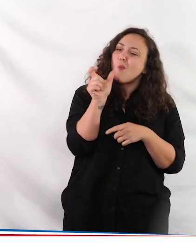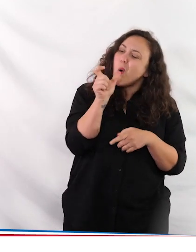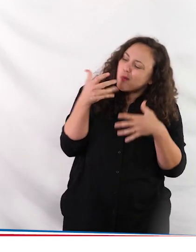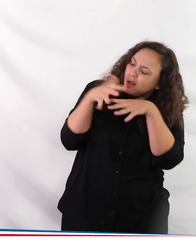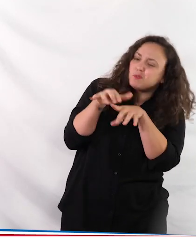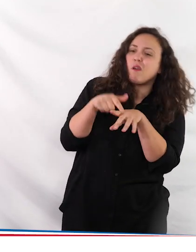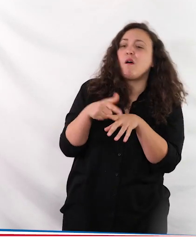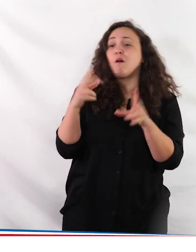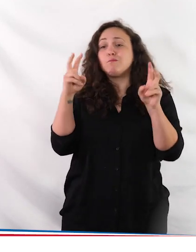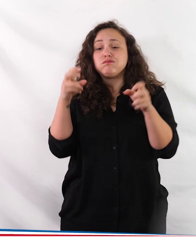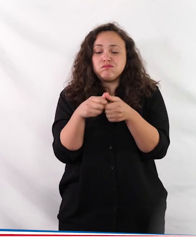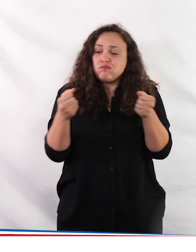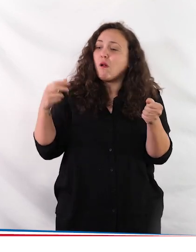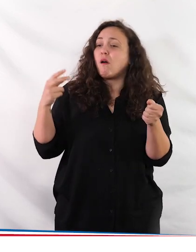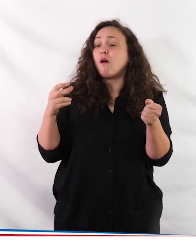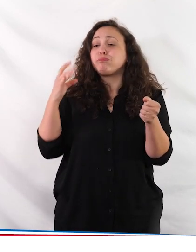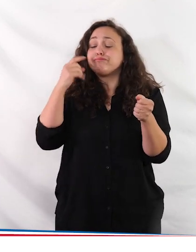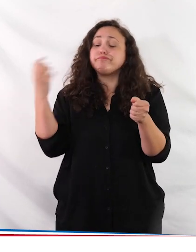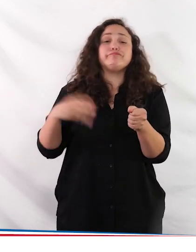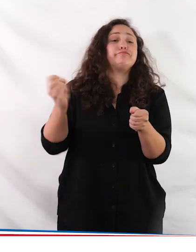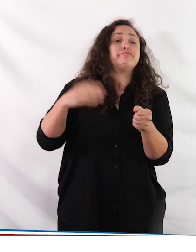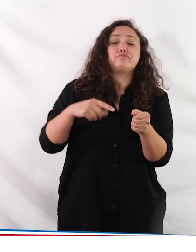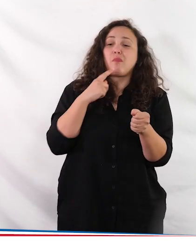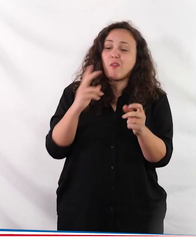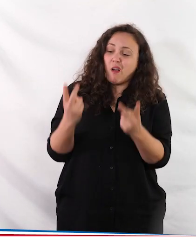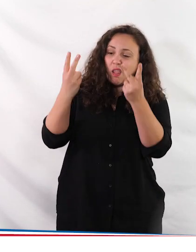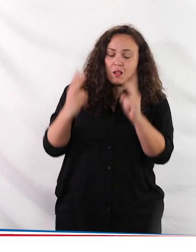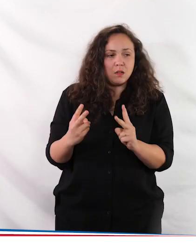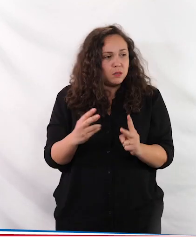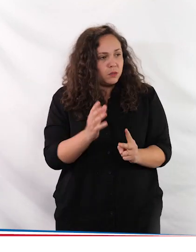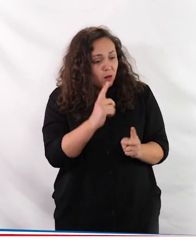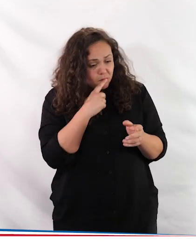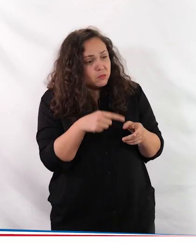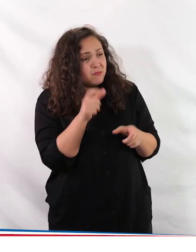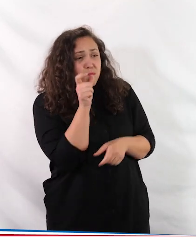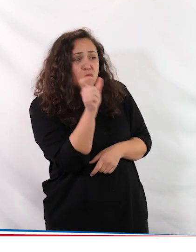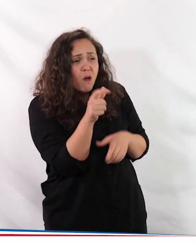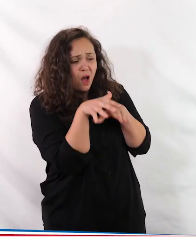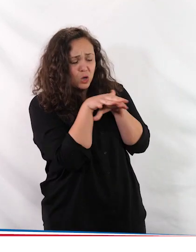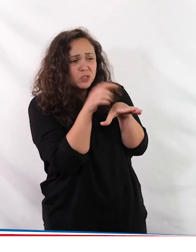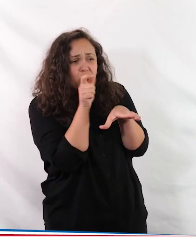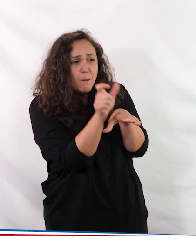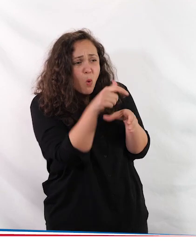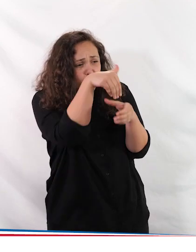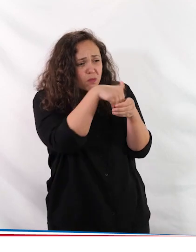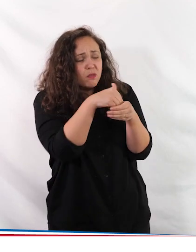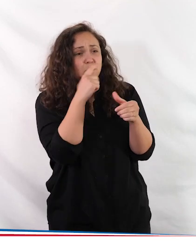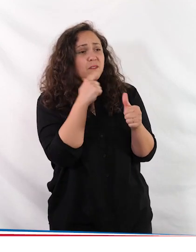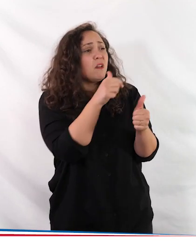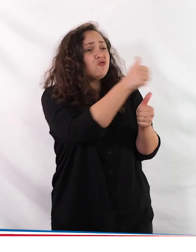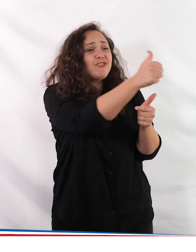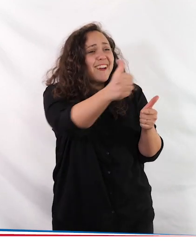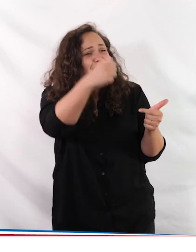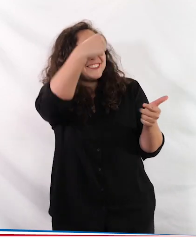et un mot qui est galvaudé. Si on lui donne le contenu qu'on doit lui donner, c'est-à-dire cette possibilité de vivre ensemble avec